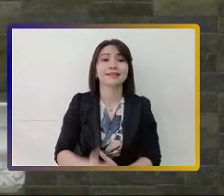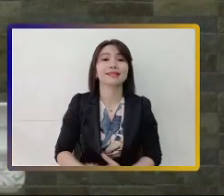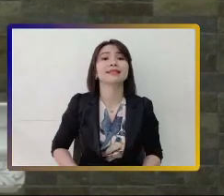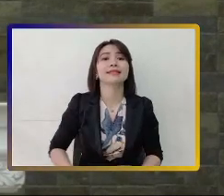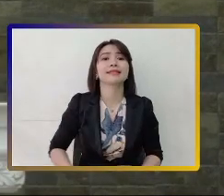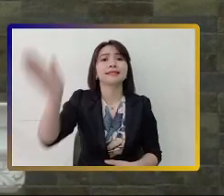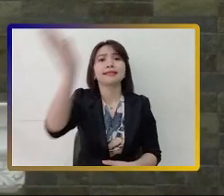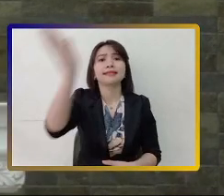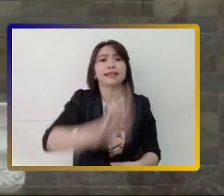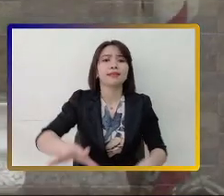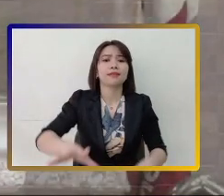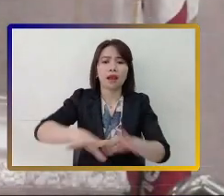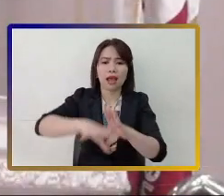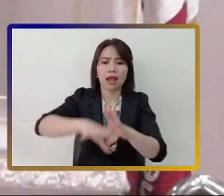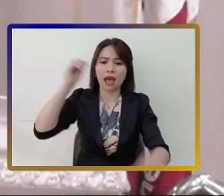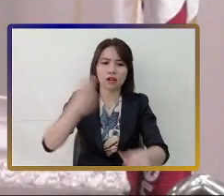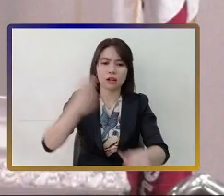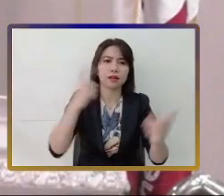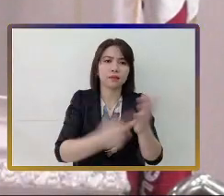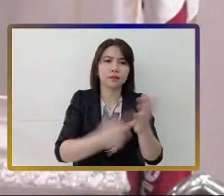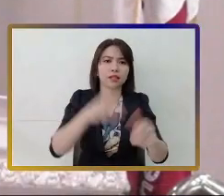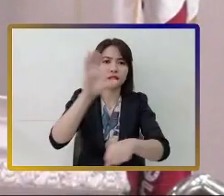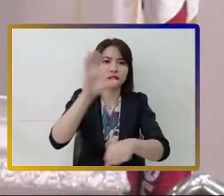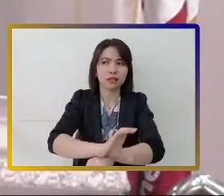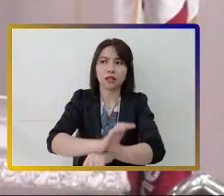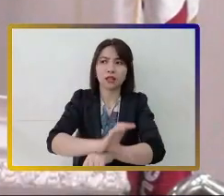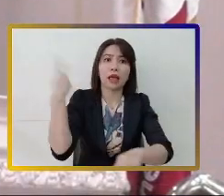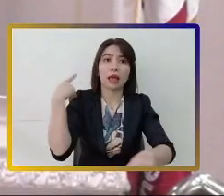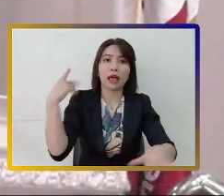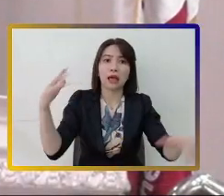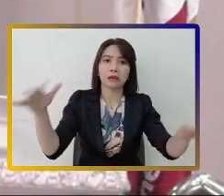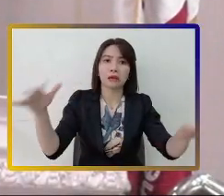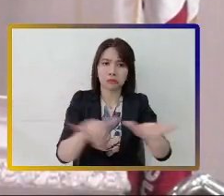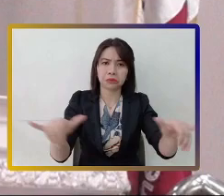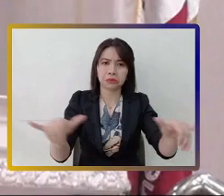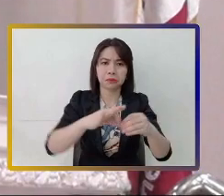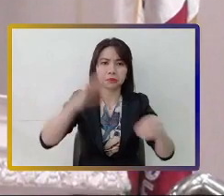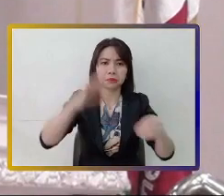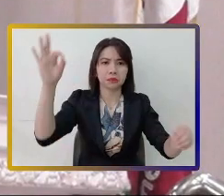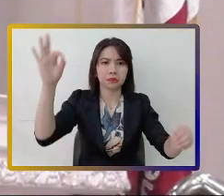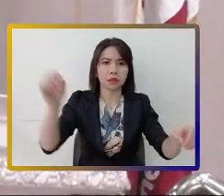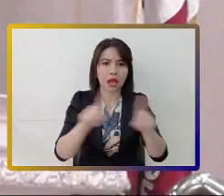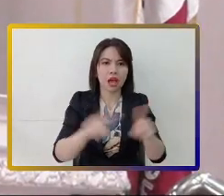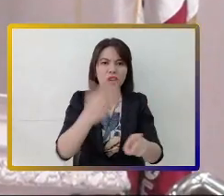out from this church the same as you came.